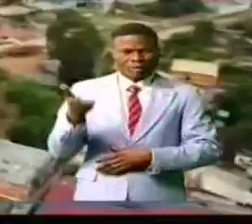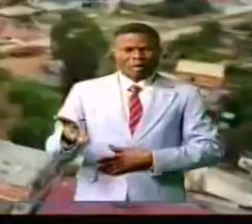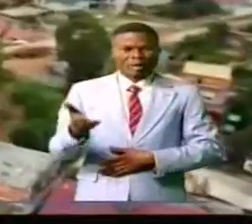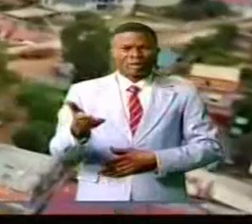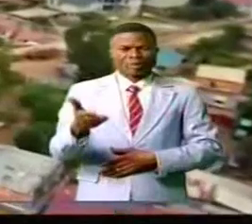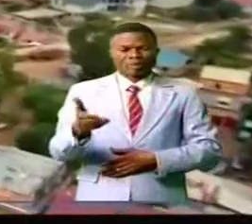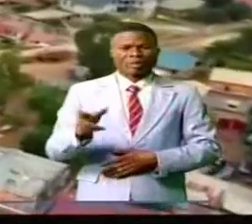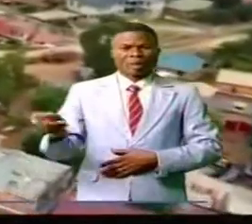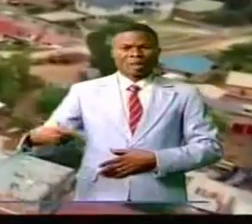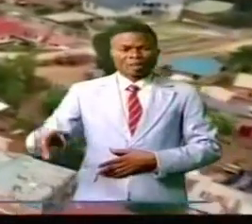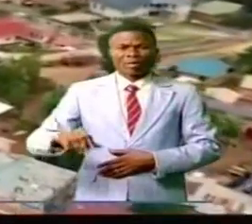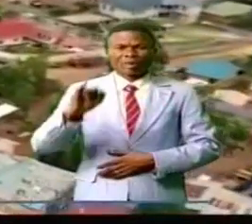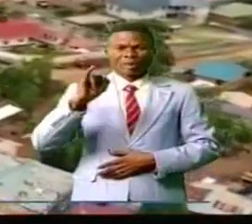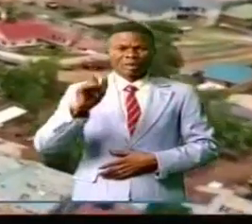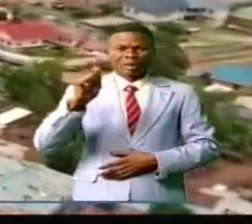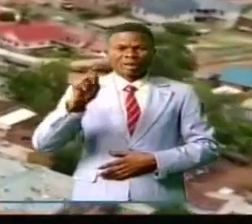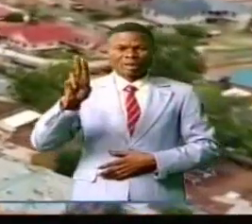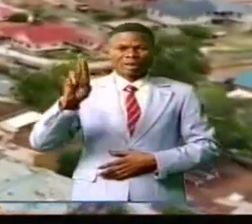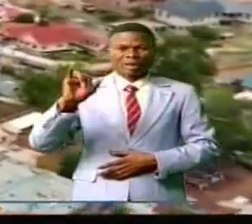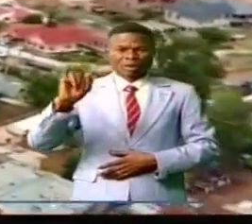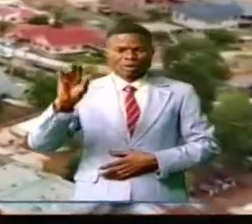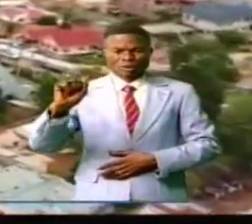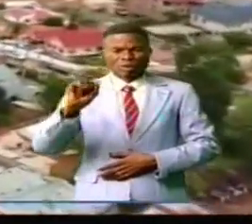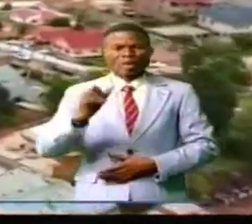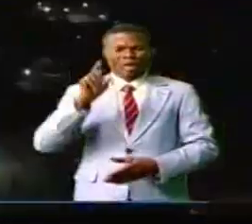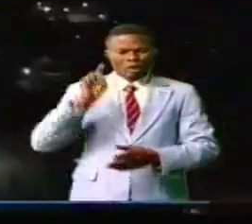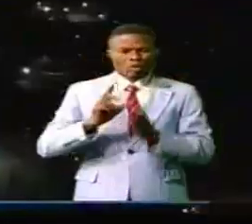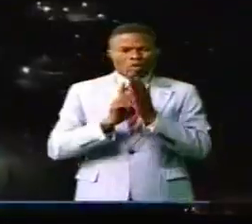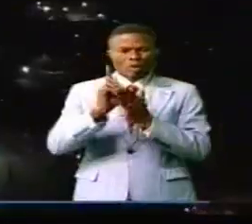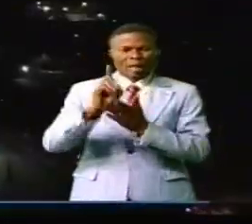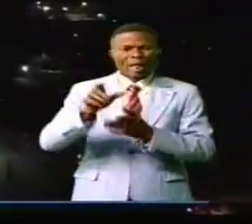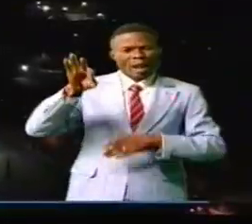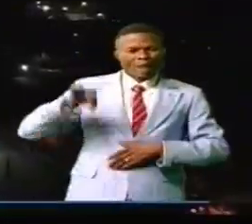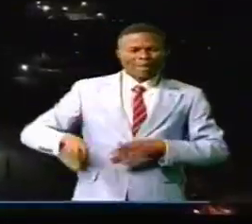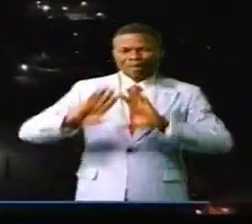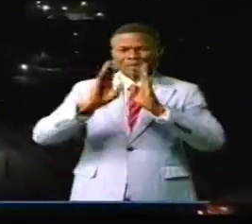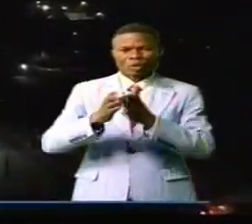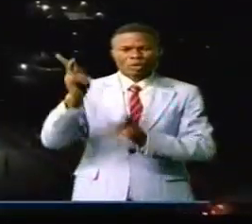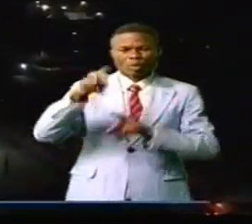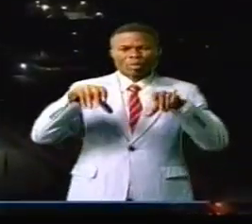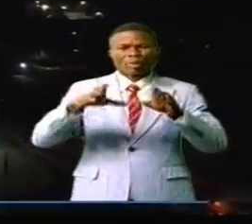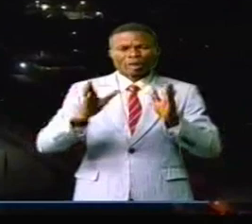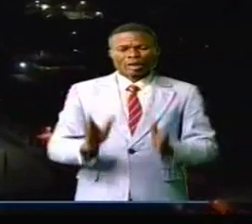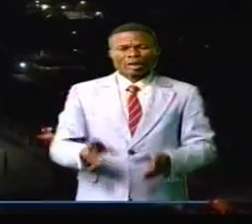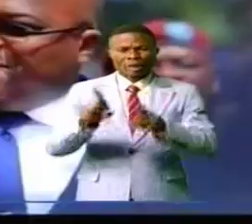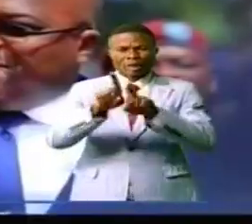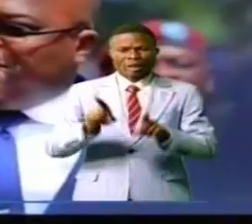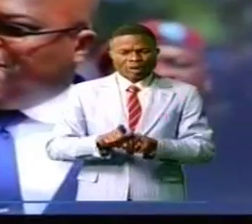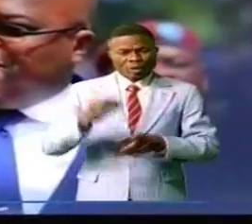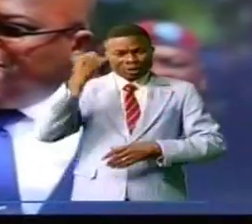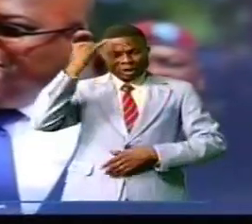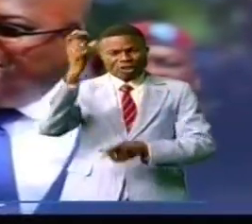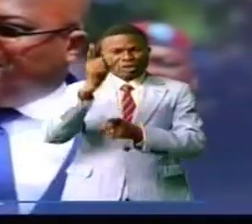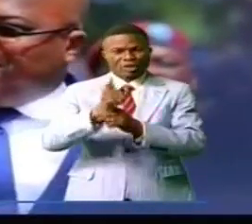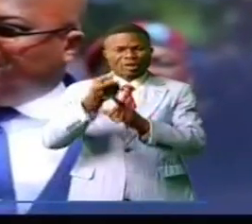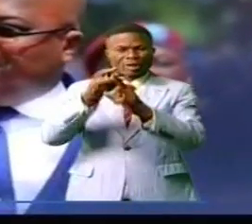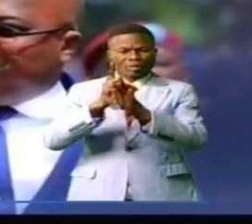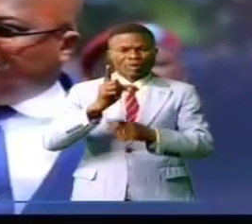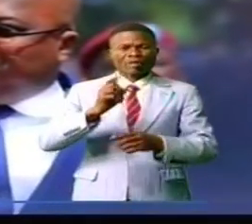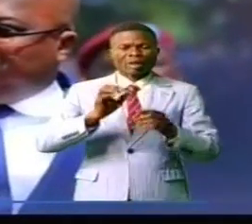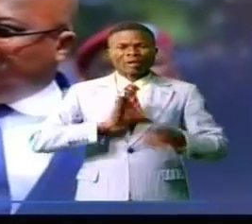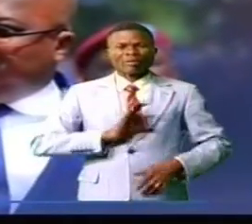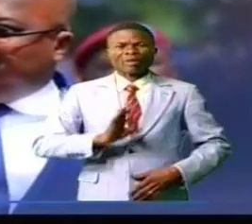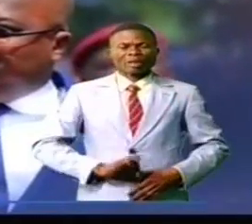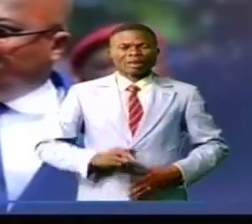exécutés. La province de l'Ituri doit se développer pour le bien-être de la population iturienne, conformément aux souhaits du président de la République, Félix